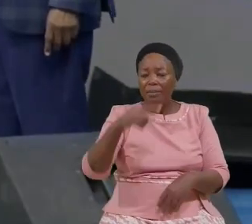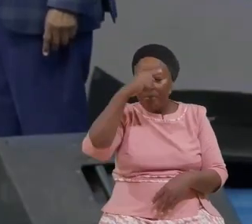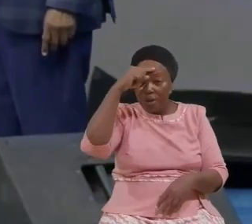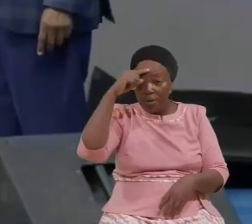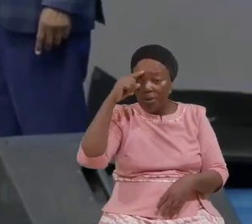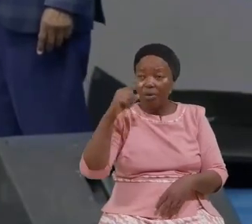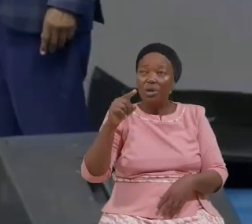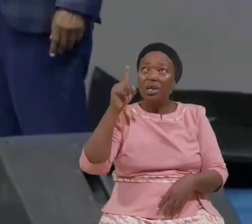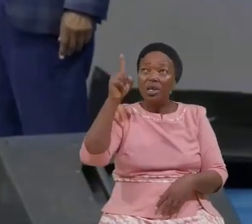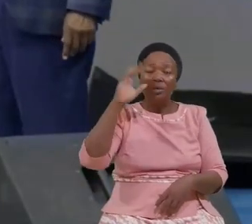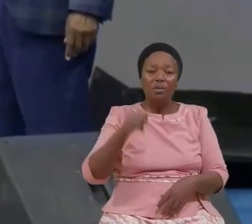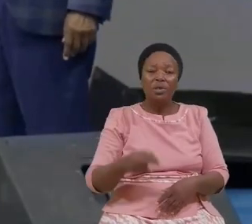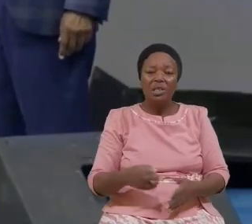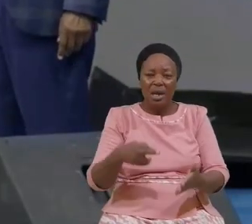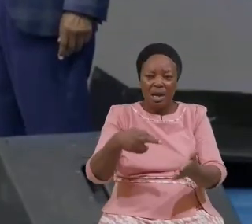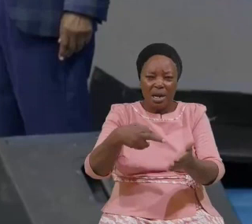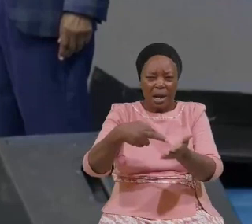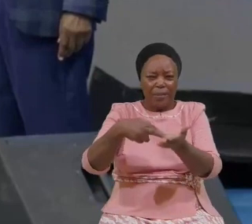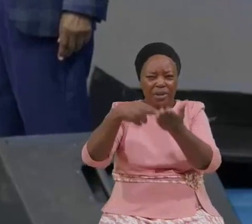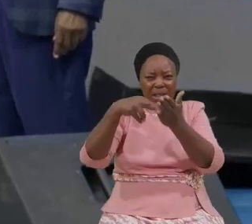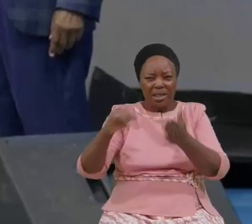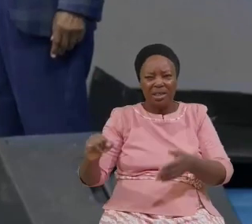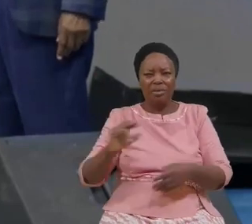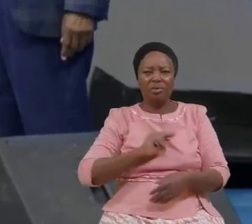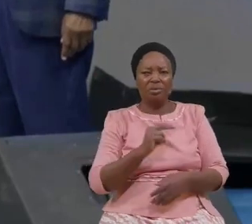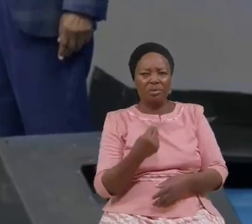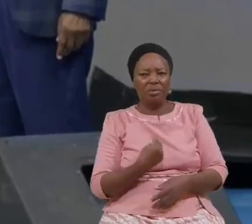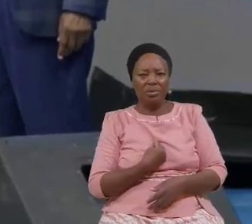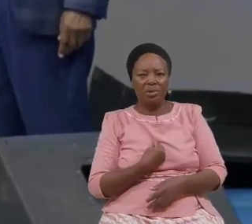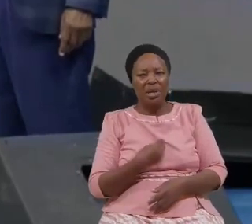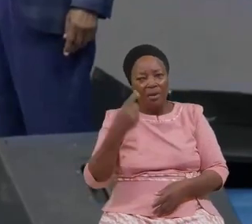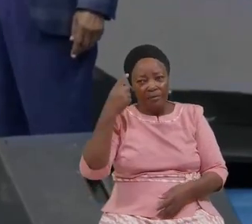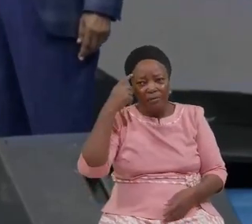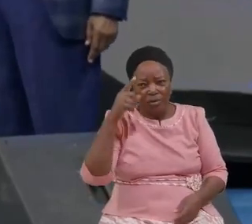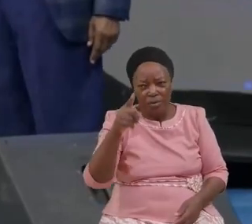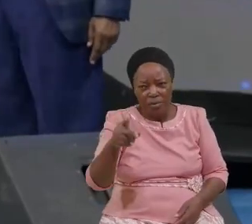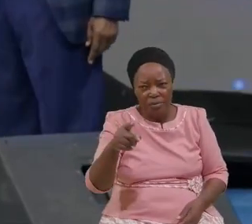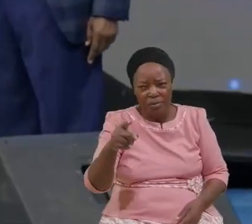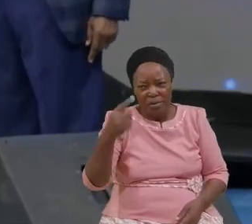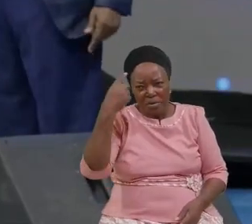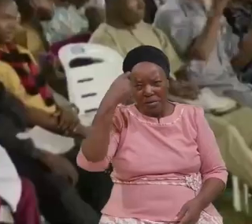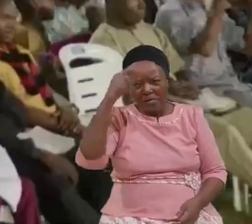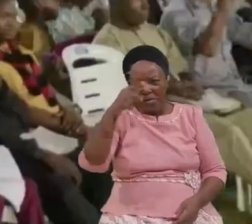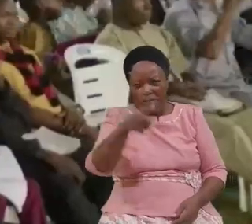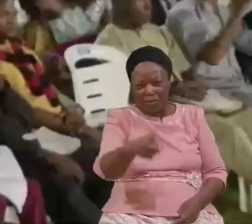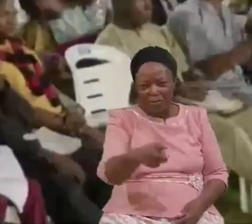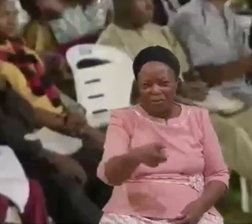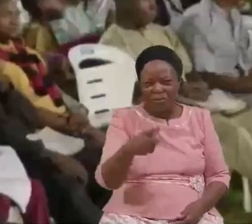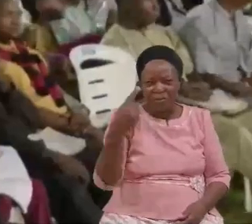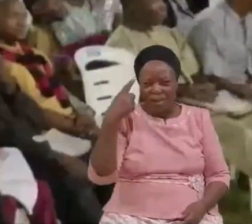porté il était là pour toi il te représentait pour toi